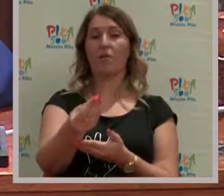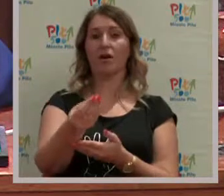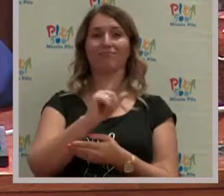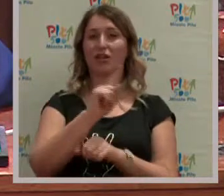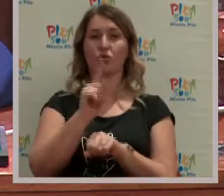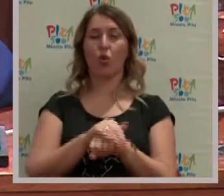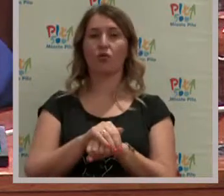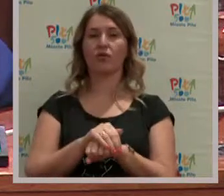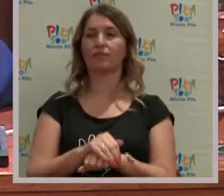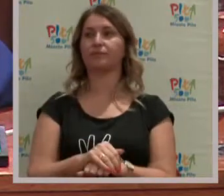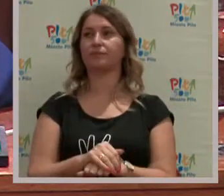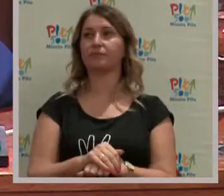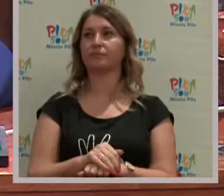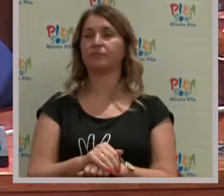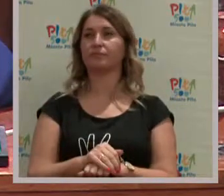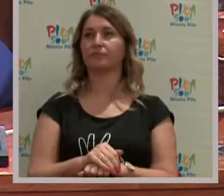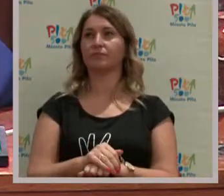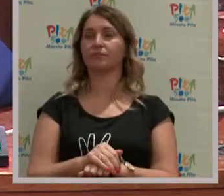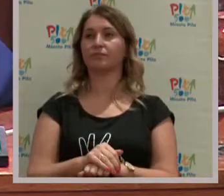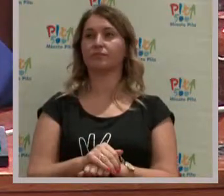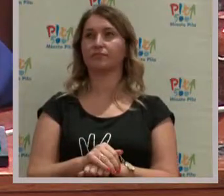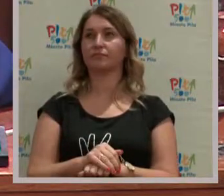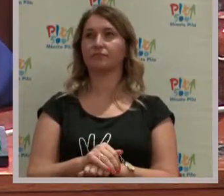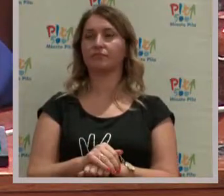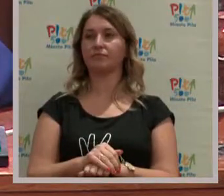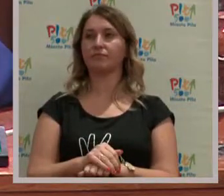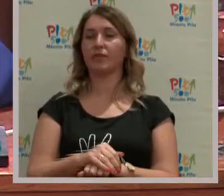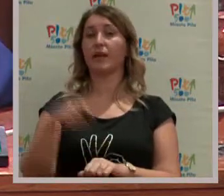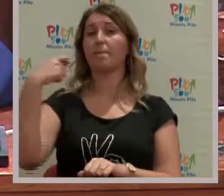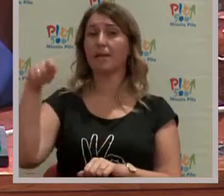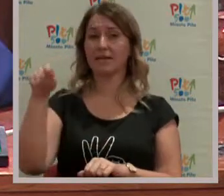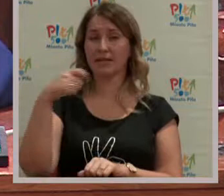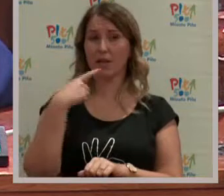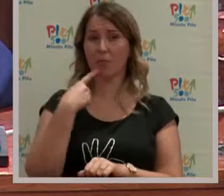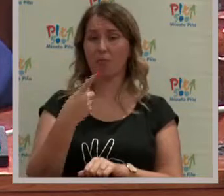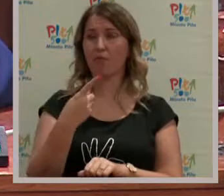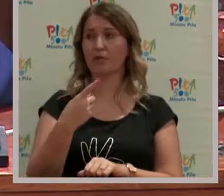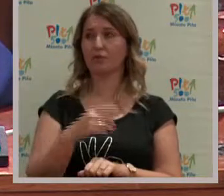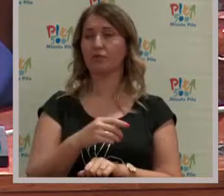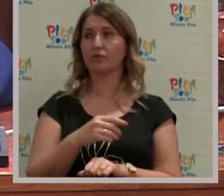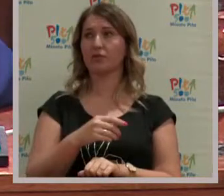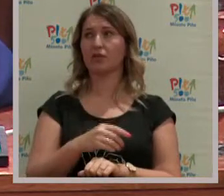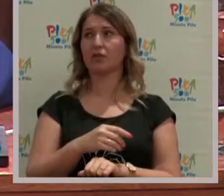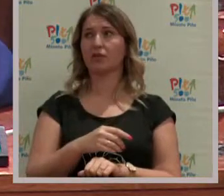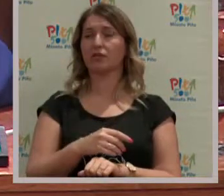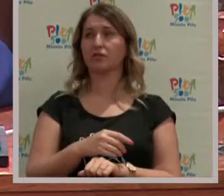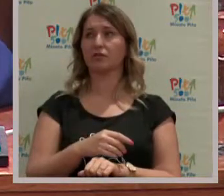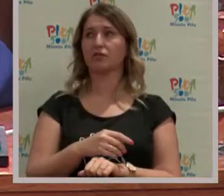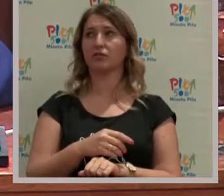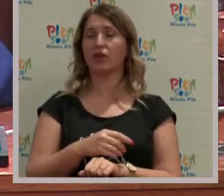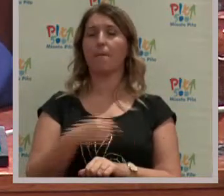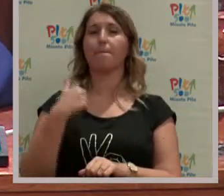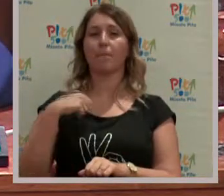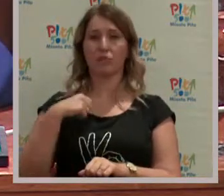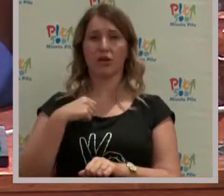przeznaczeniem i władze ujawniły ten fakt i udzieliły gwarancji częściowego oddłużenia w